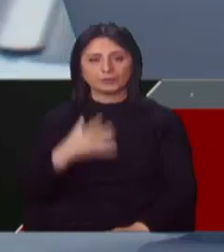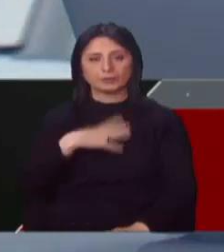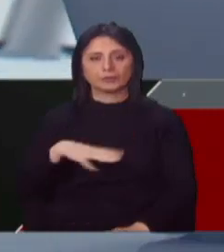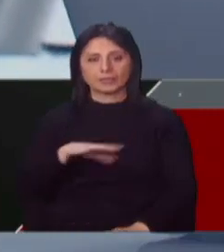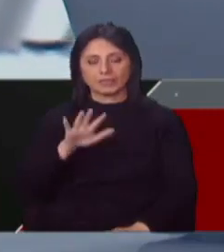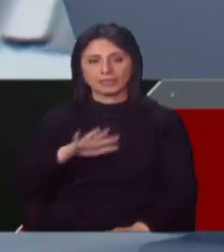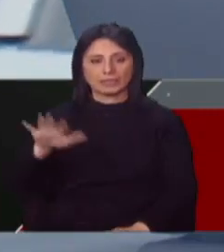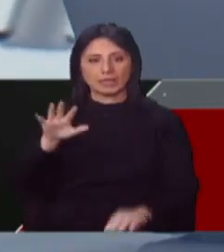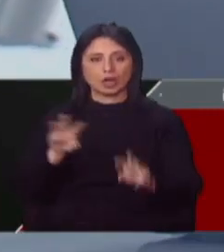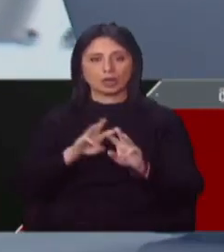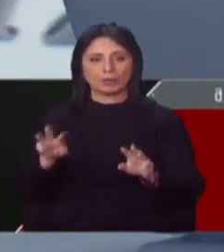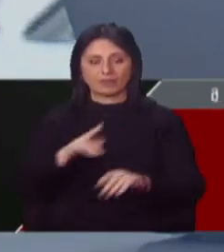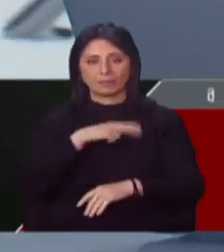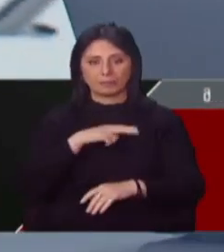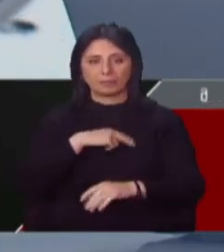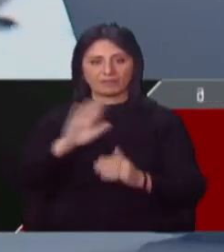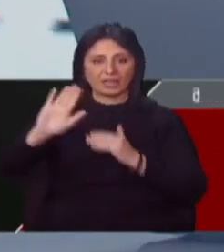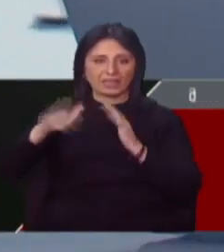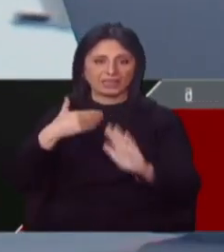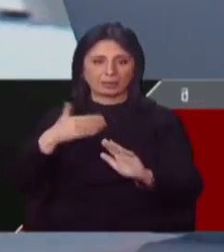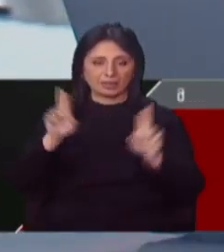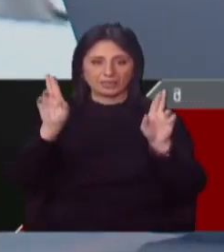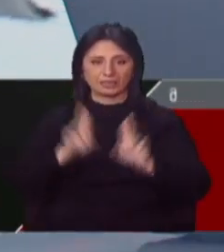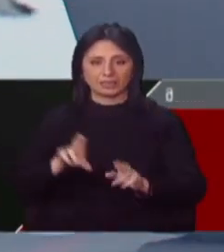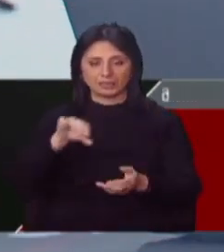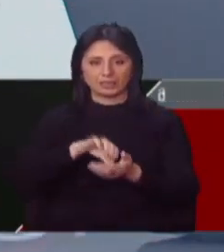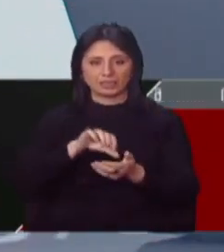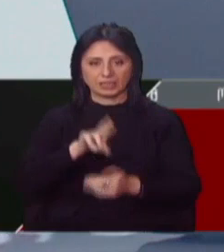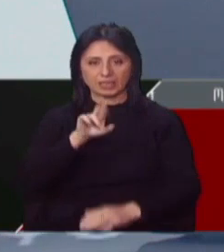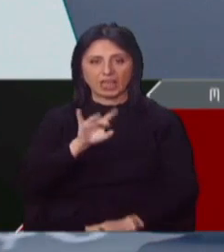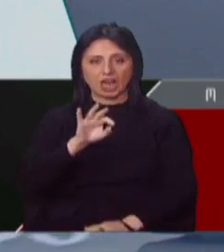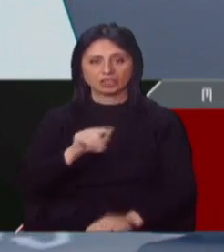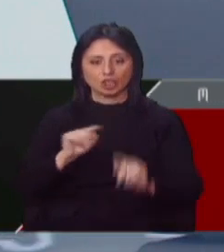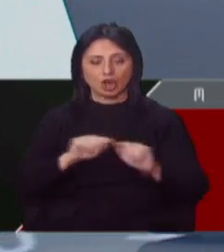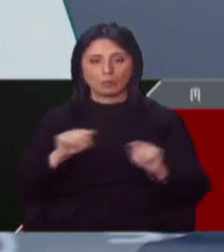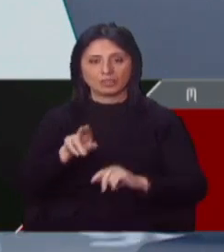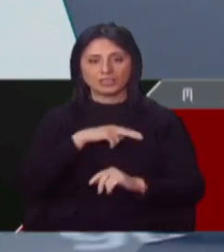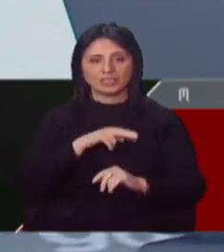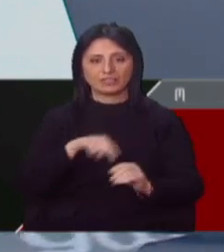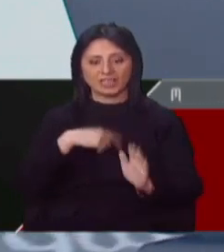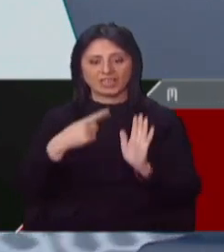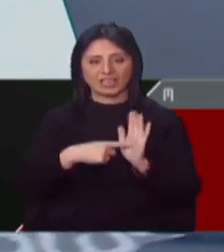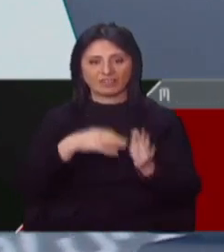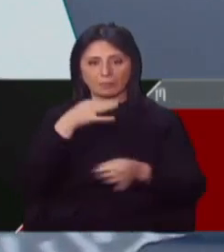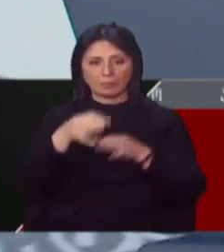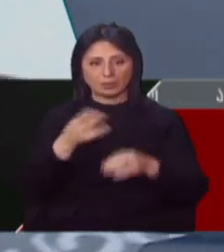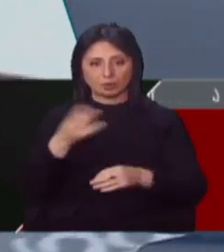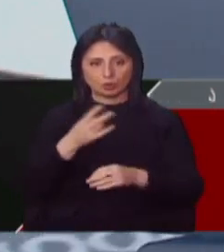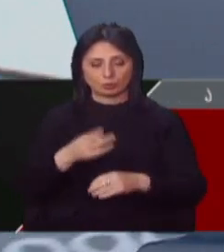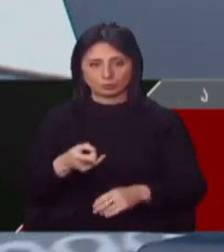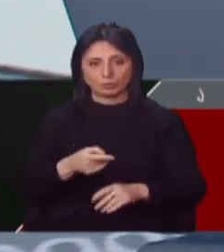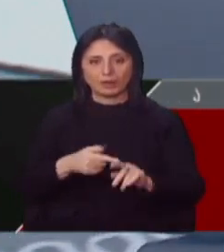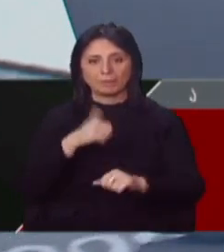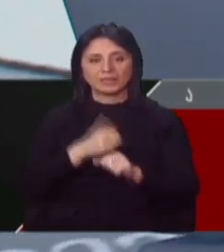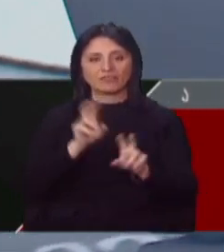Saratos Sagaro Sakmeta, ministri parlamentului, interpelații, sițars, kebele, dar și așa s-au opoziționat deputatul Biskit, Hubzemul, s-a spasul, izgat se